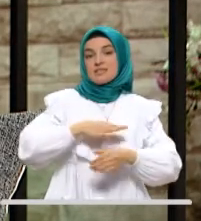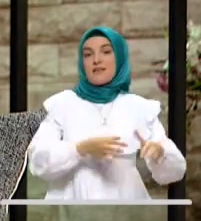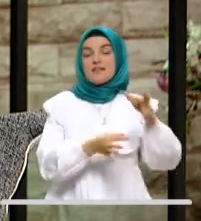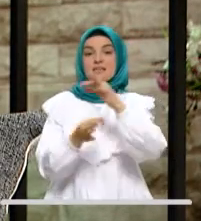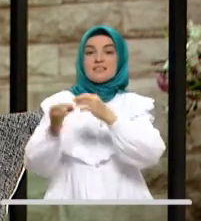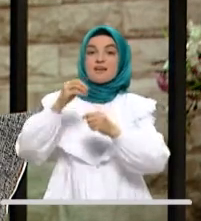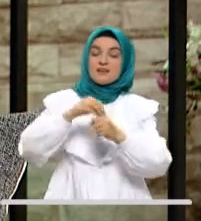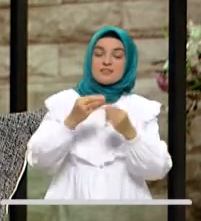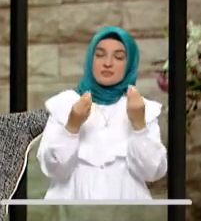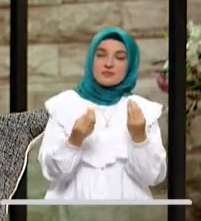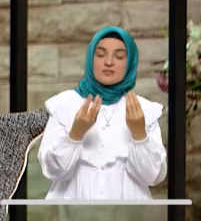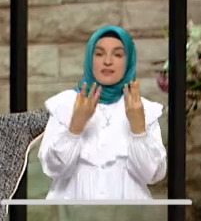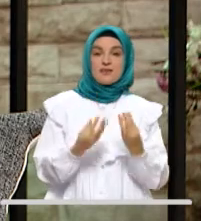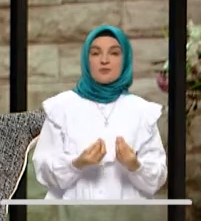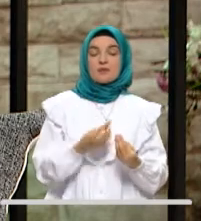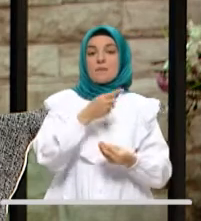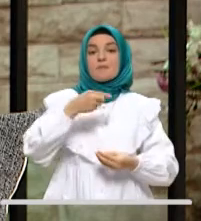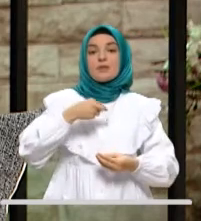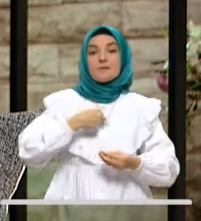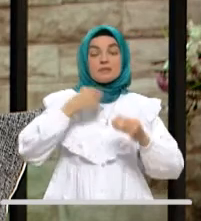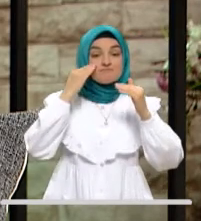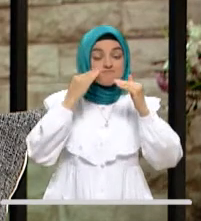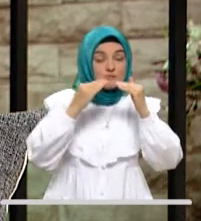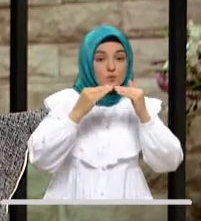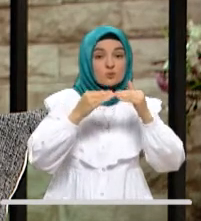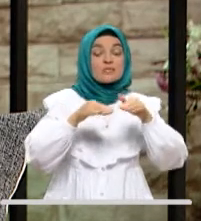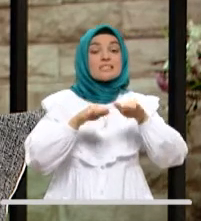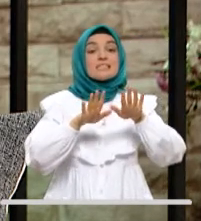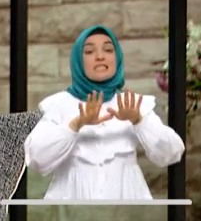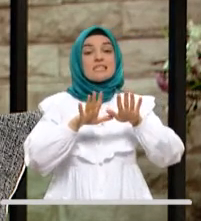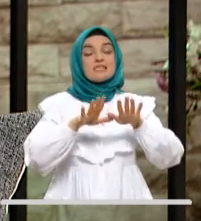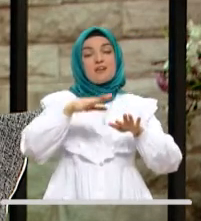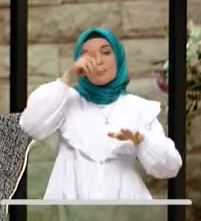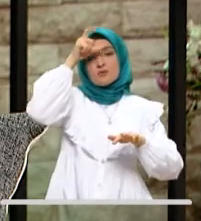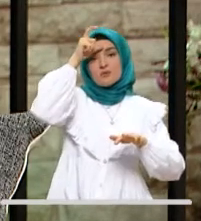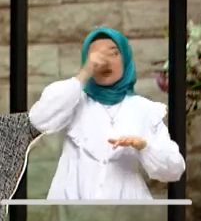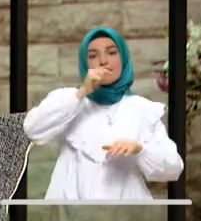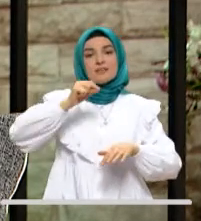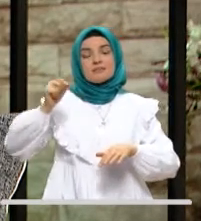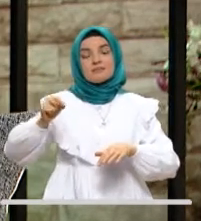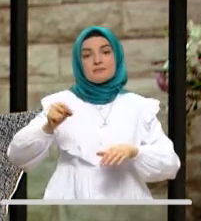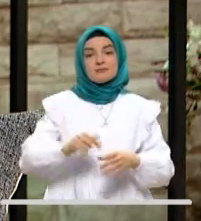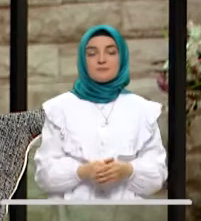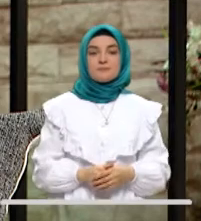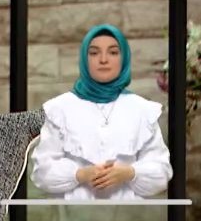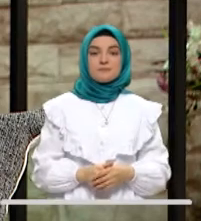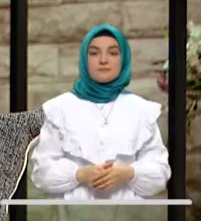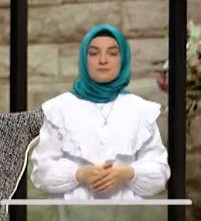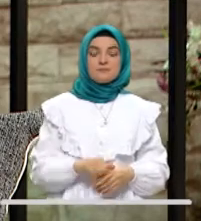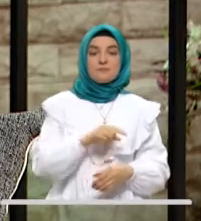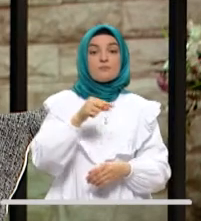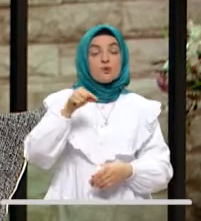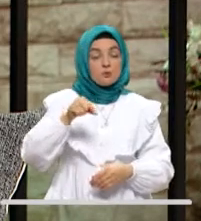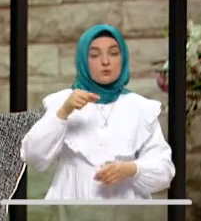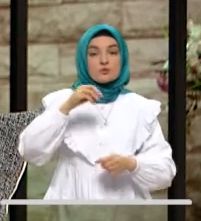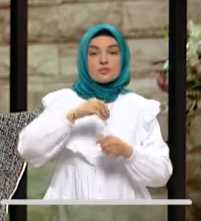veri olur. Şu anda bizim standartlarımıza uygun değil Türkçe yazılması yanlarına. O açıdan ben sistemde